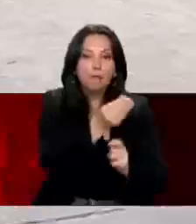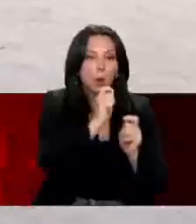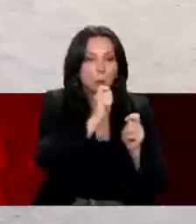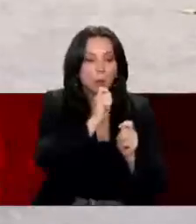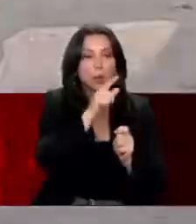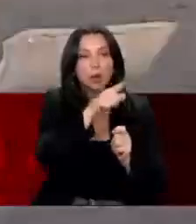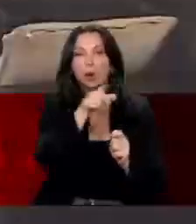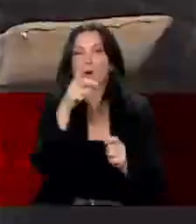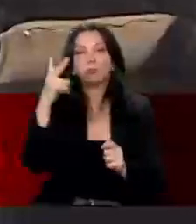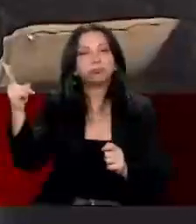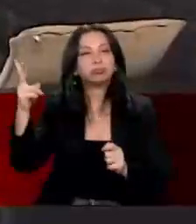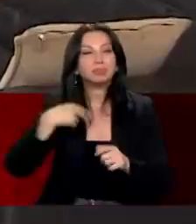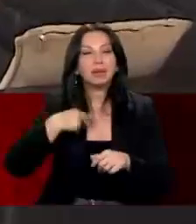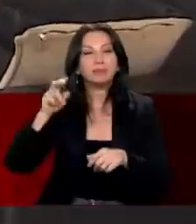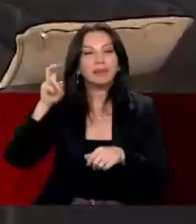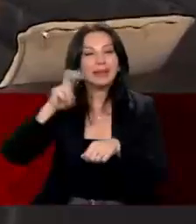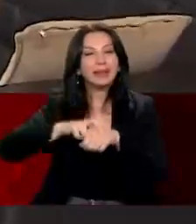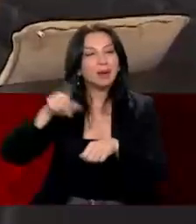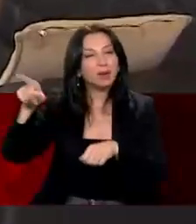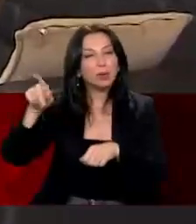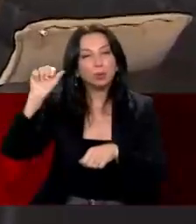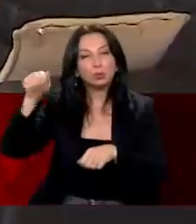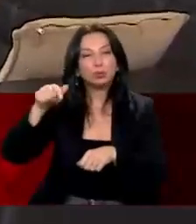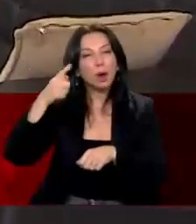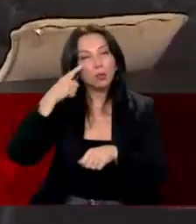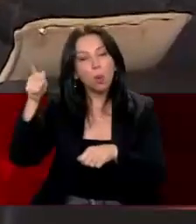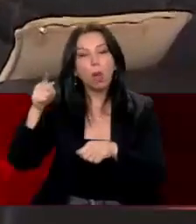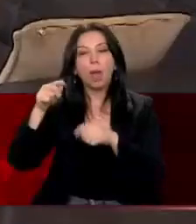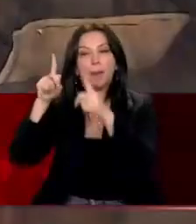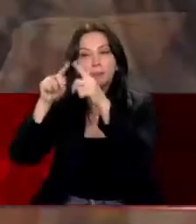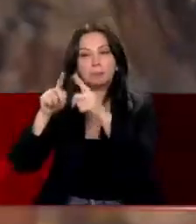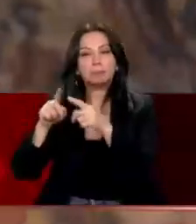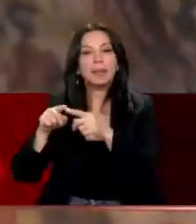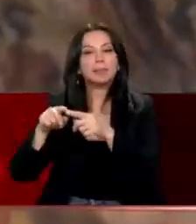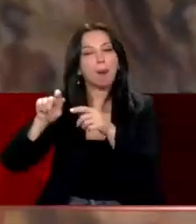suça azmettiriyorlar. Aynı şekilde yapan kişi gibi azmettiren kişi de ceza almak durumunda kalır.